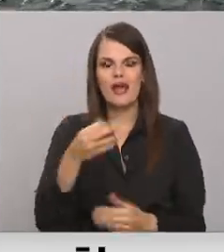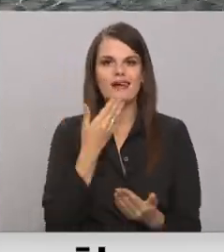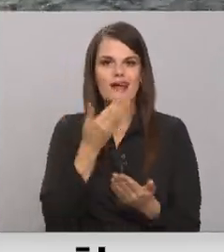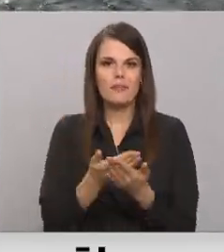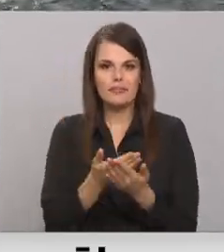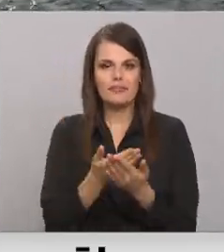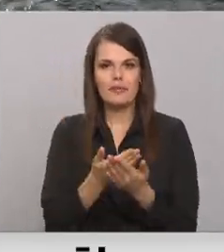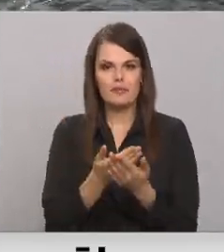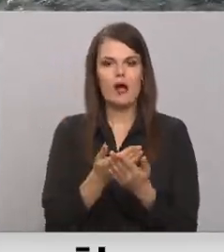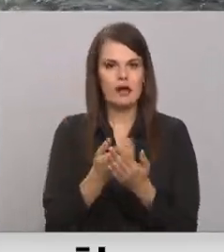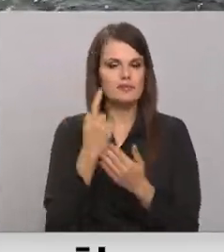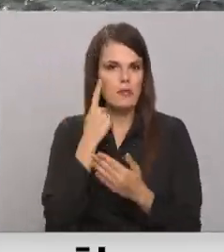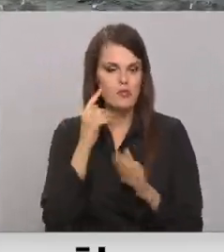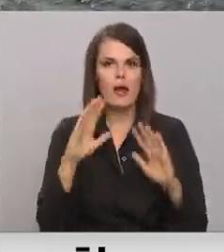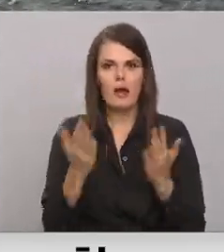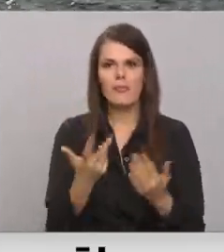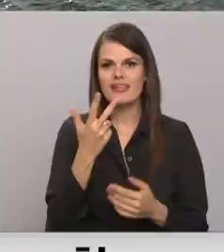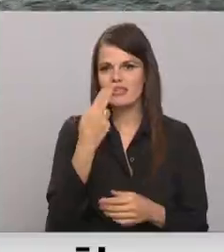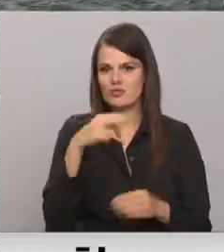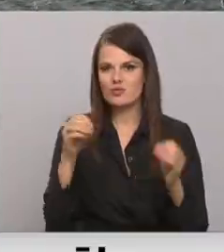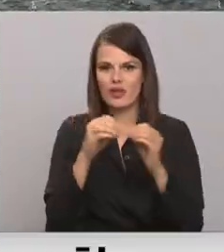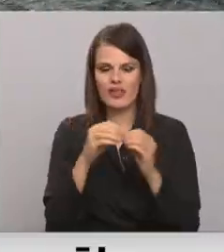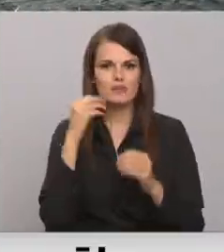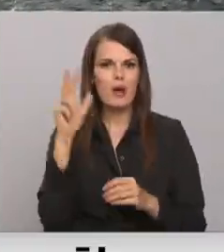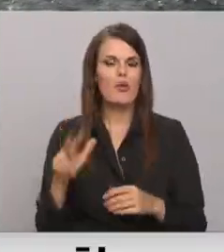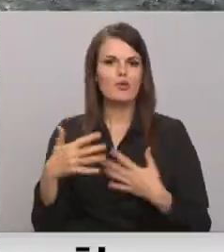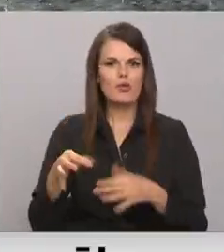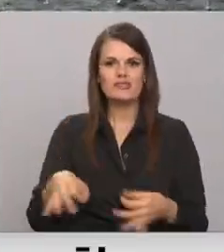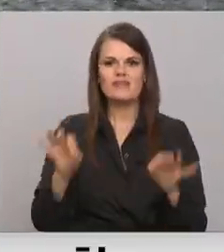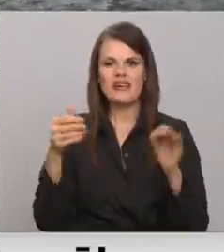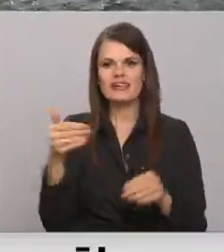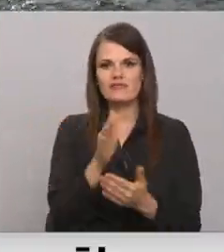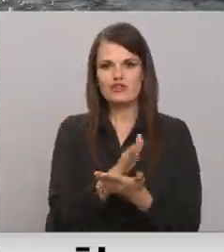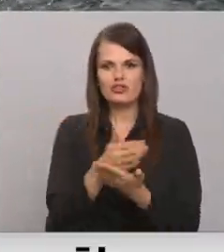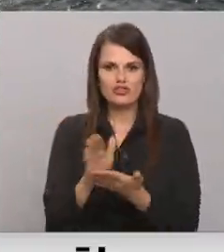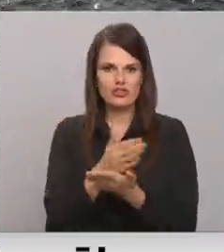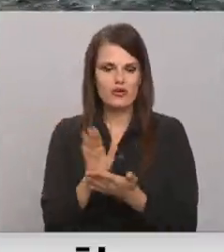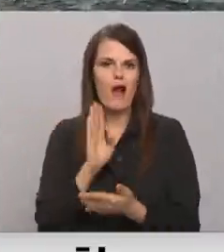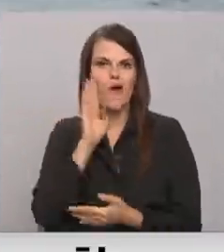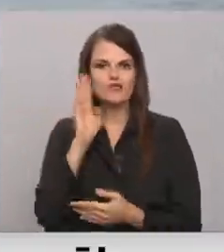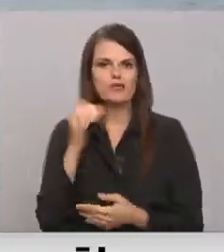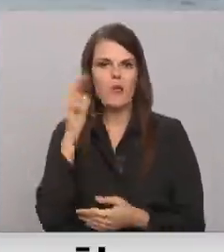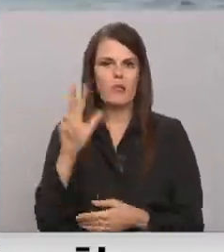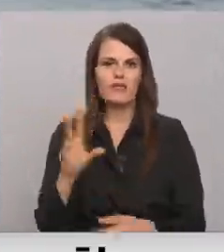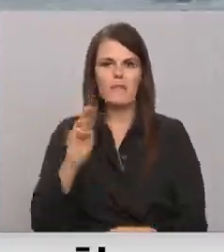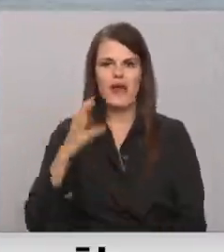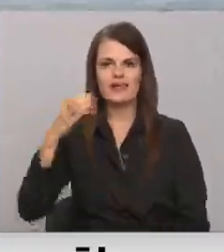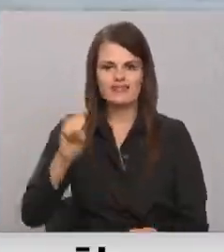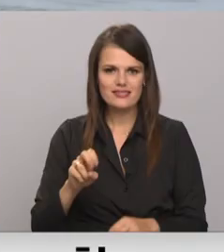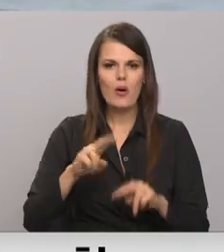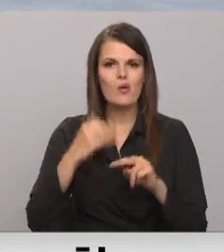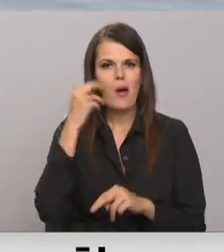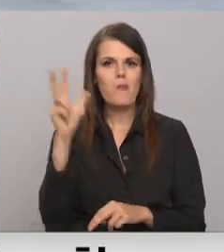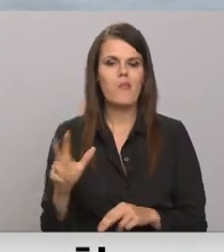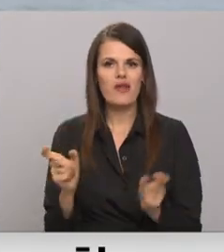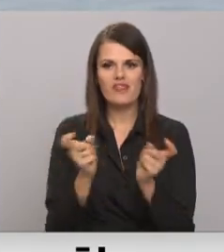rekomendāciju apjomā. Taču 3 no 10 Baltijas jūrā svarīgām zivju populācijām, Austrumbaltijas mencei, Rietumu reņģei un Baltijas lasim